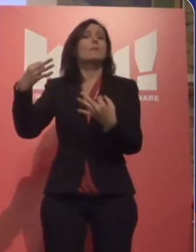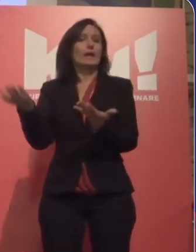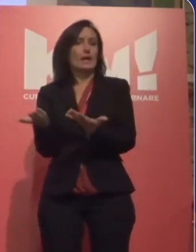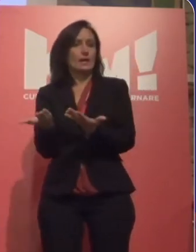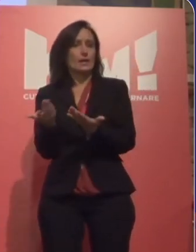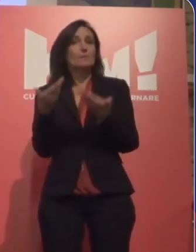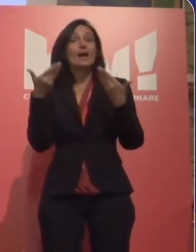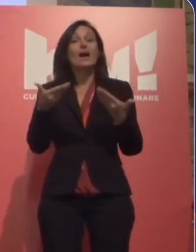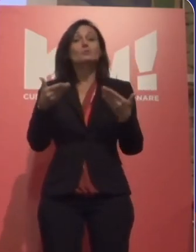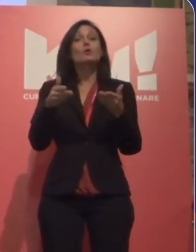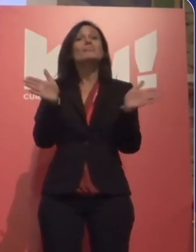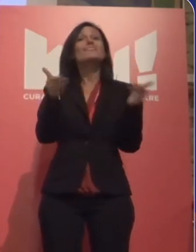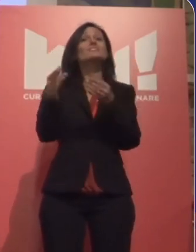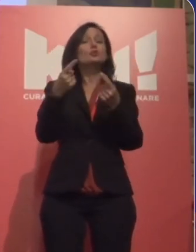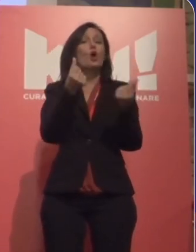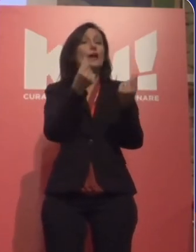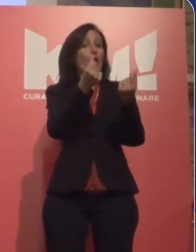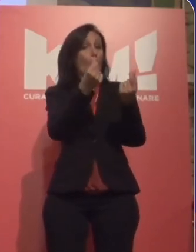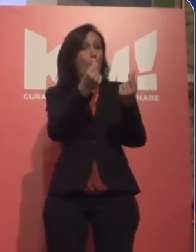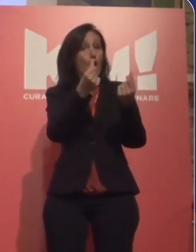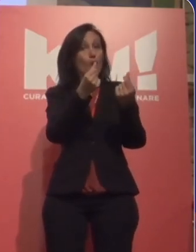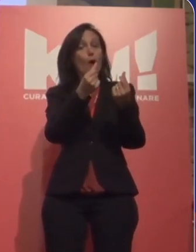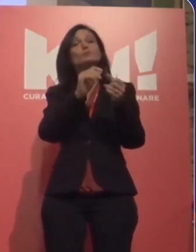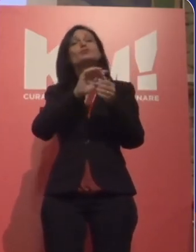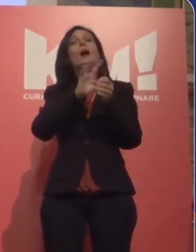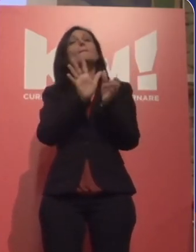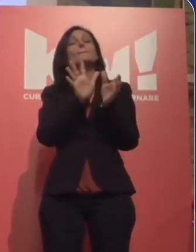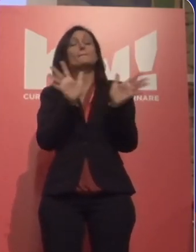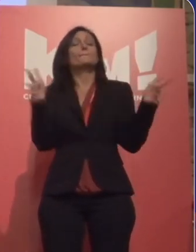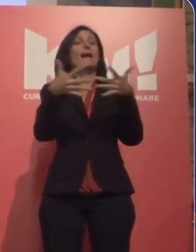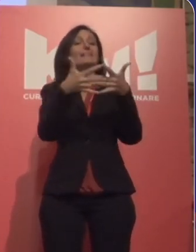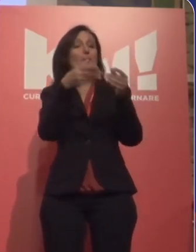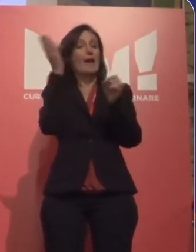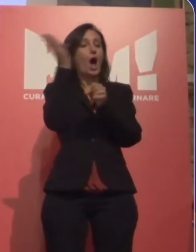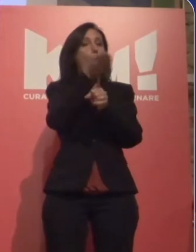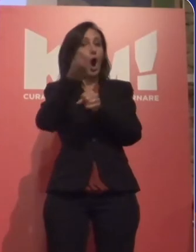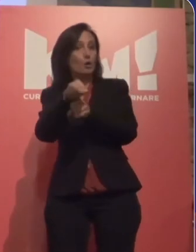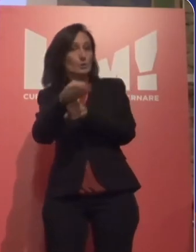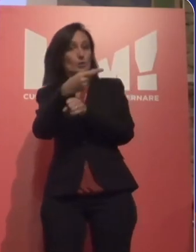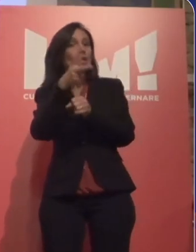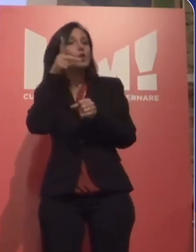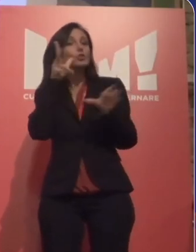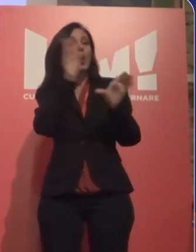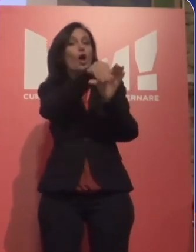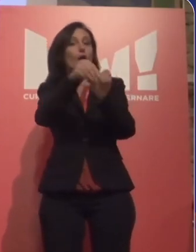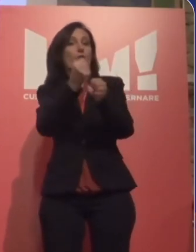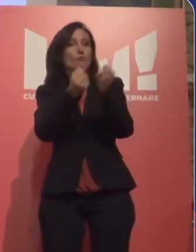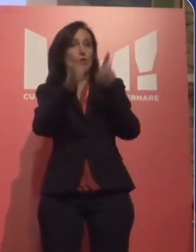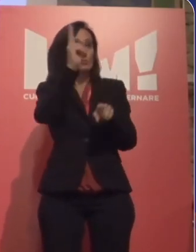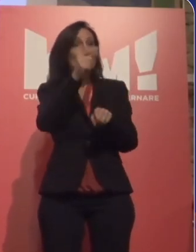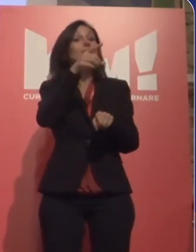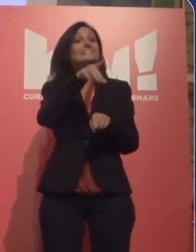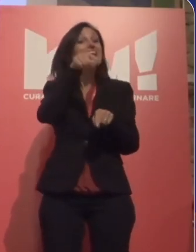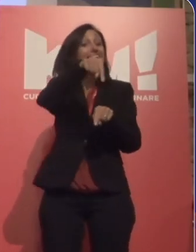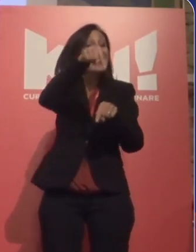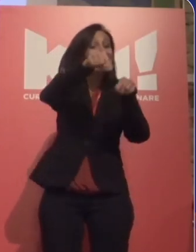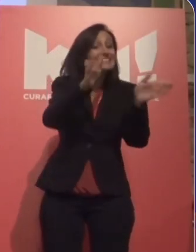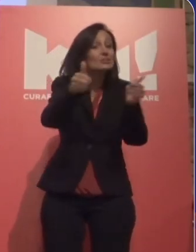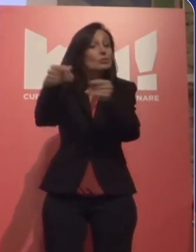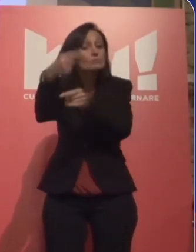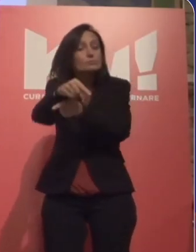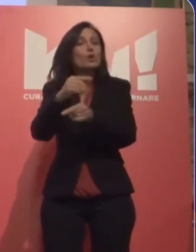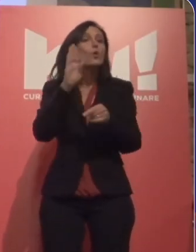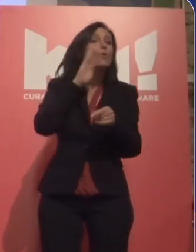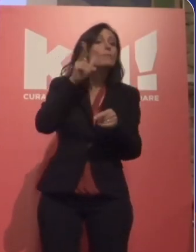colpiti dalla pandemia se gli occupati in questi settori fossero equamente ripartiti tra uomini e donne e le donne facessero dunque